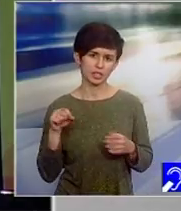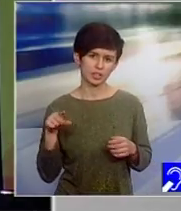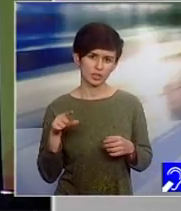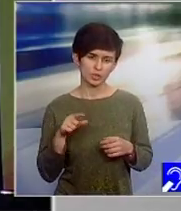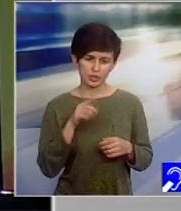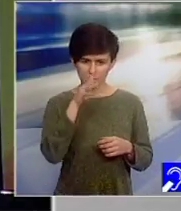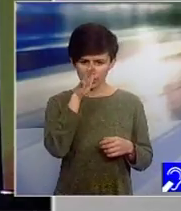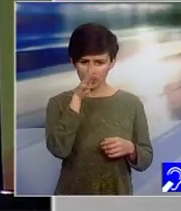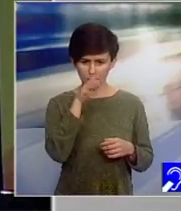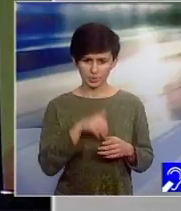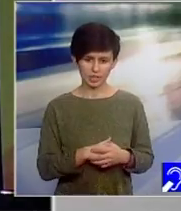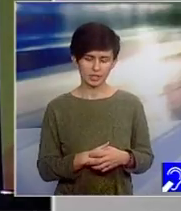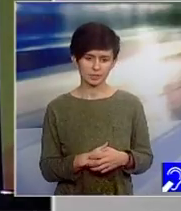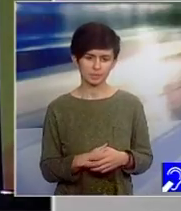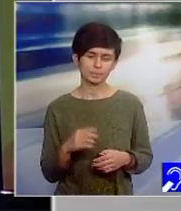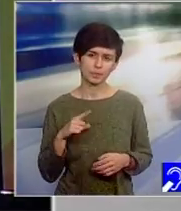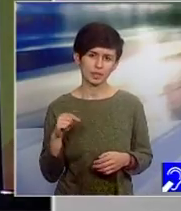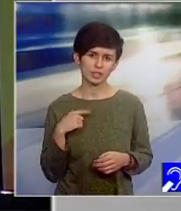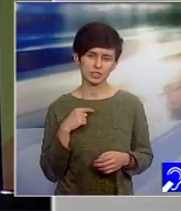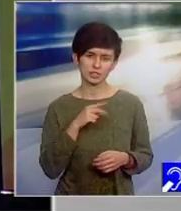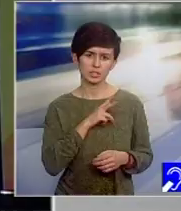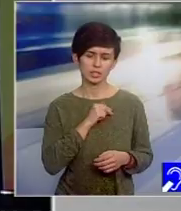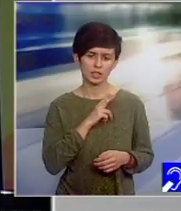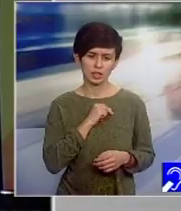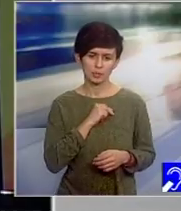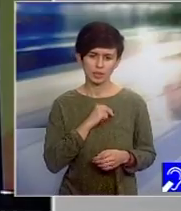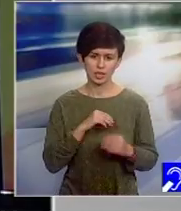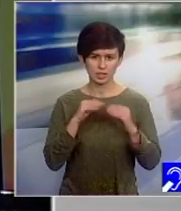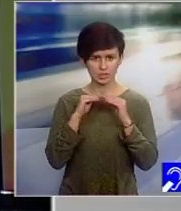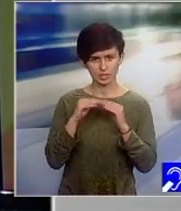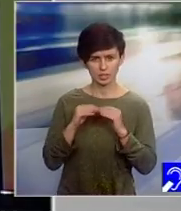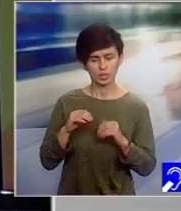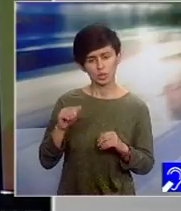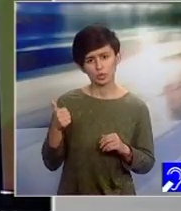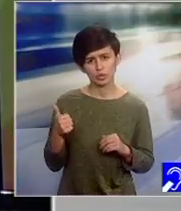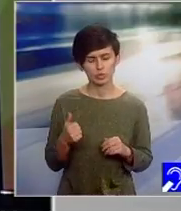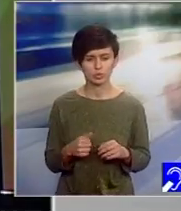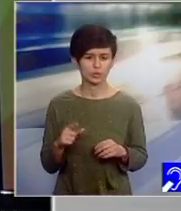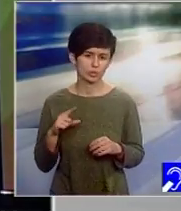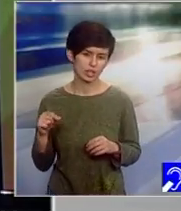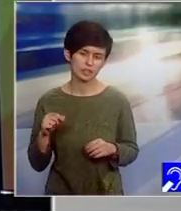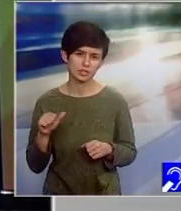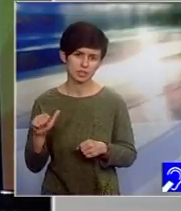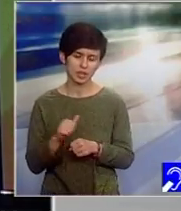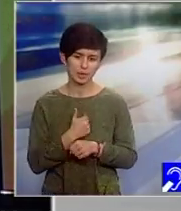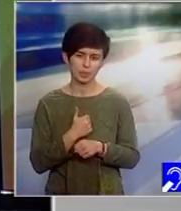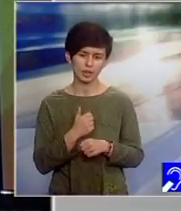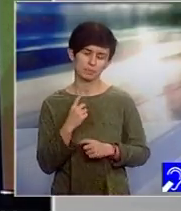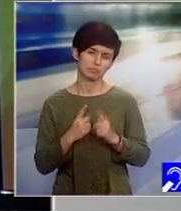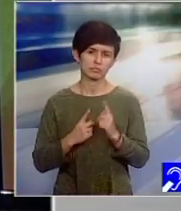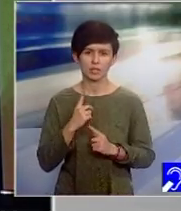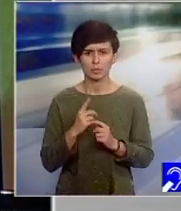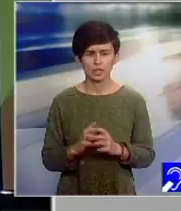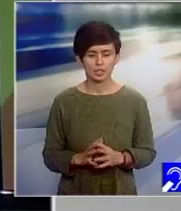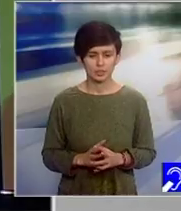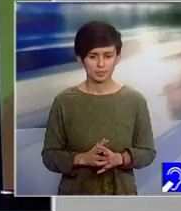la Strasburg. Alții sunt în martie, pare mi se locul întâi. Uh-huh. Alții sunt în mai. Depinde. Dar